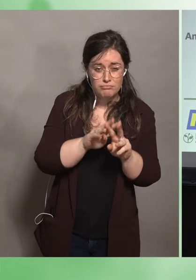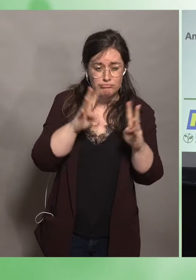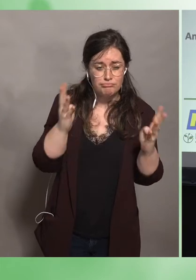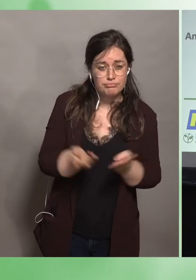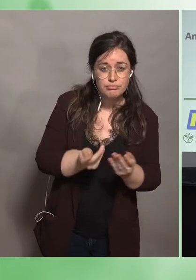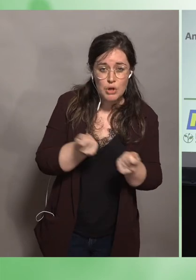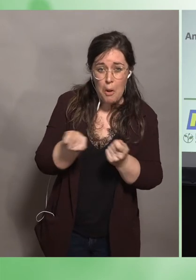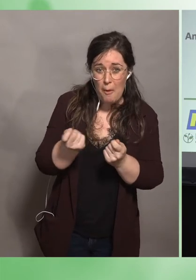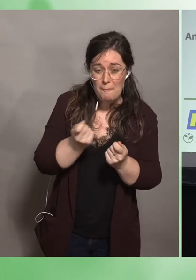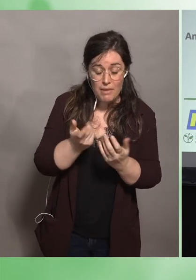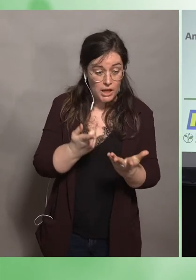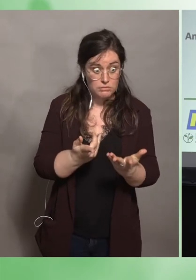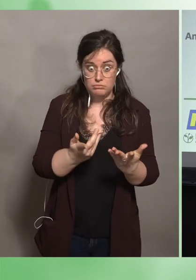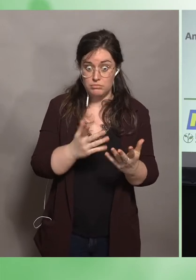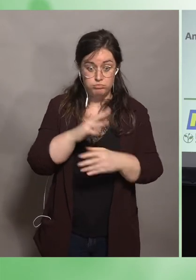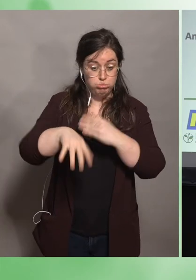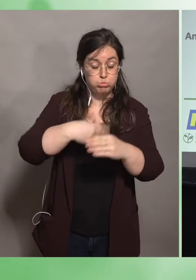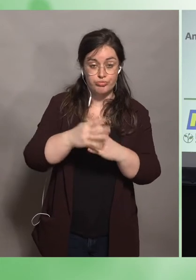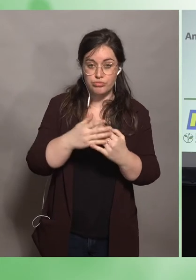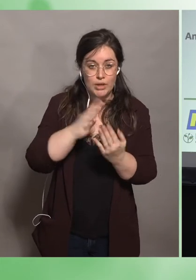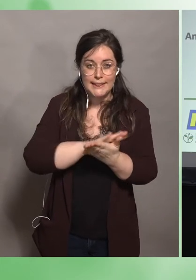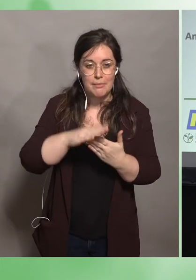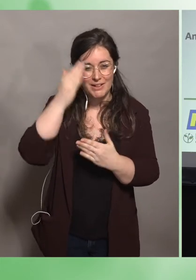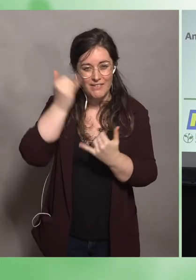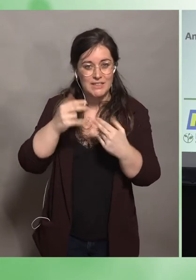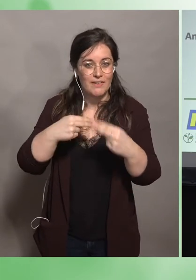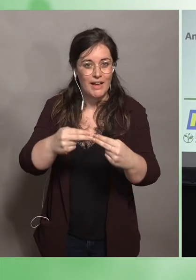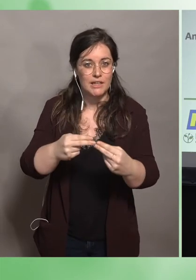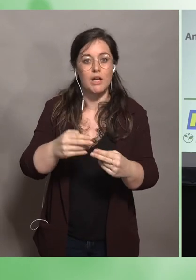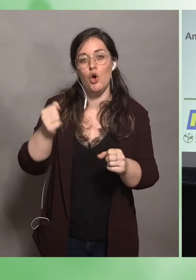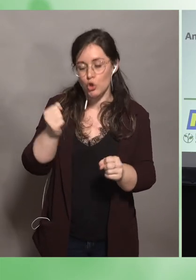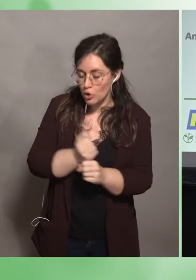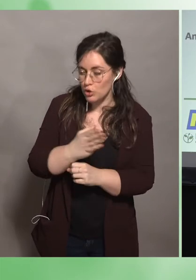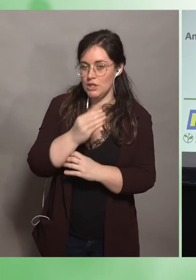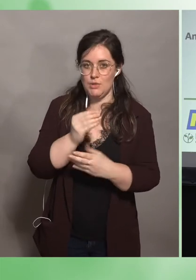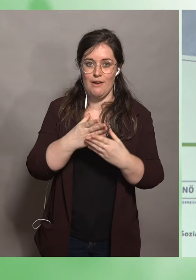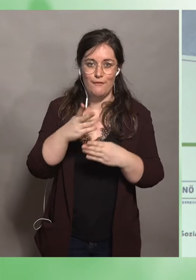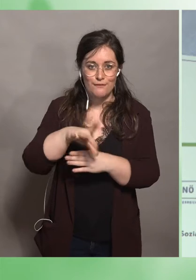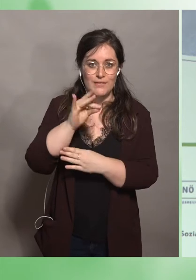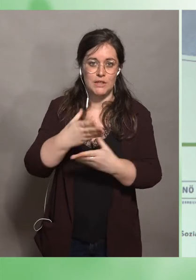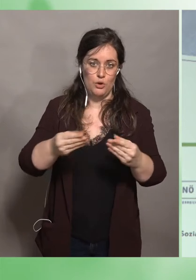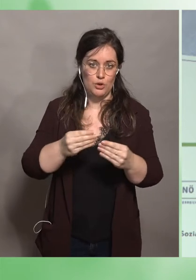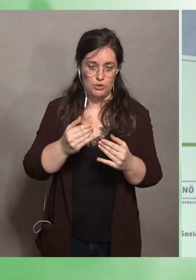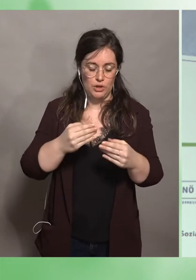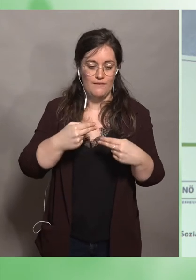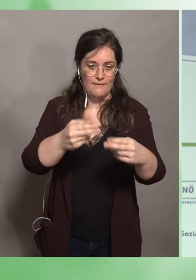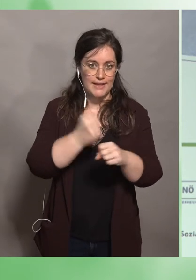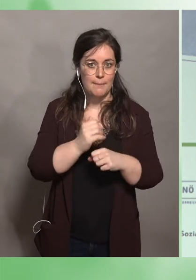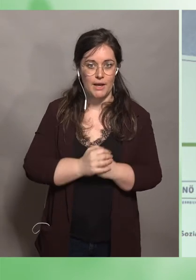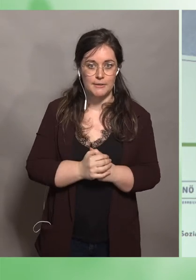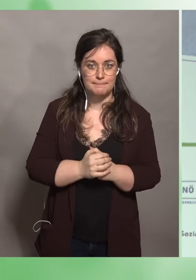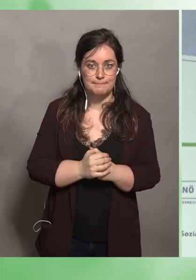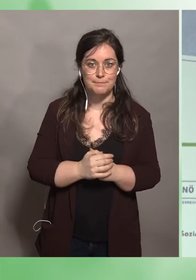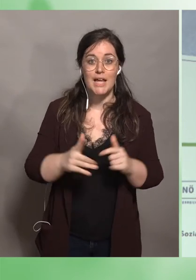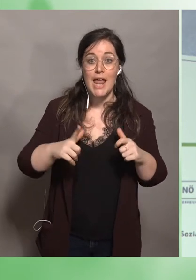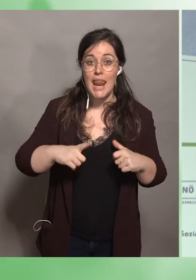zusammenwürfelt, dass keiner von uns weiß, wie es weitergeht. Und trotzdem finden wir Lösungen und schaffen es, weiterzukommen. Im Leben als Sportler,